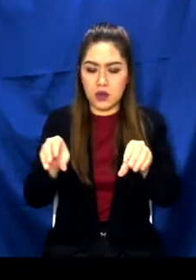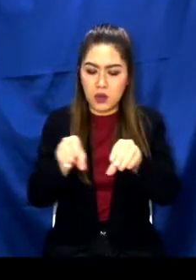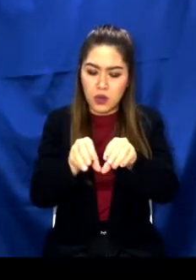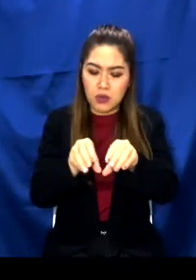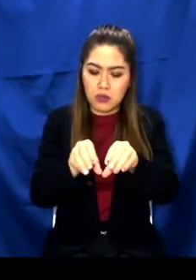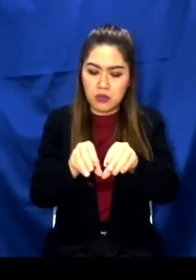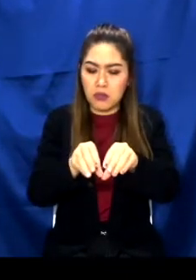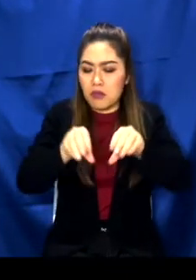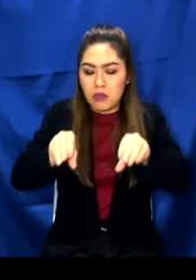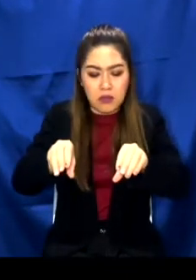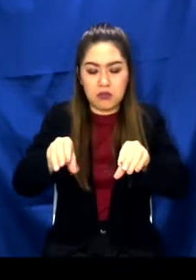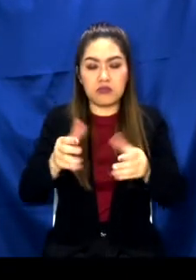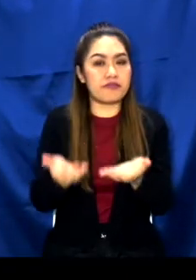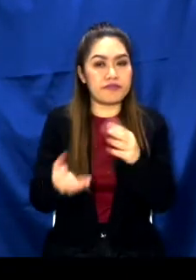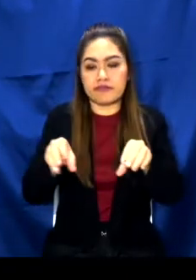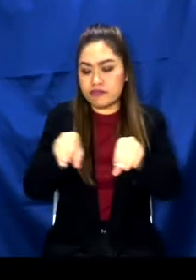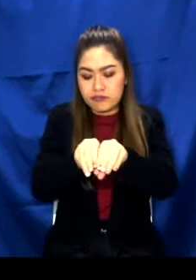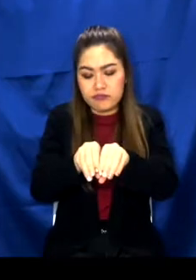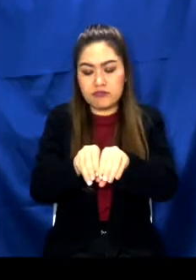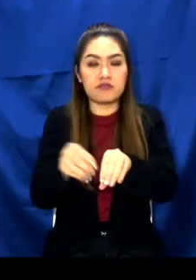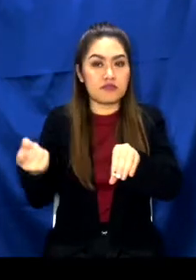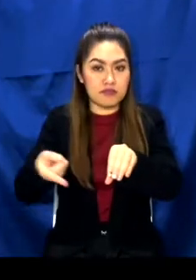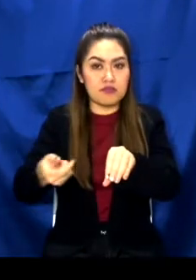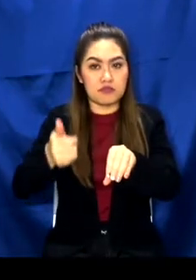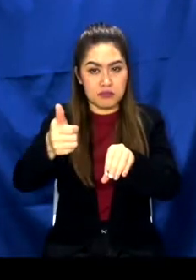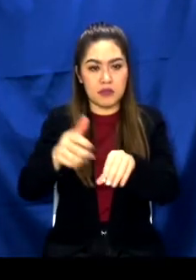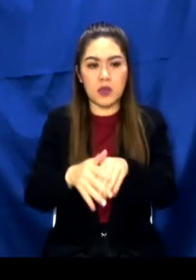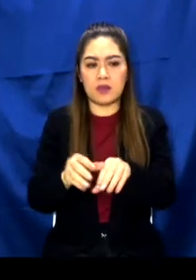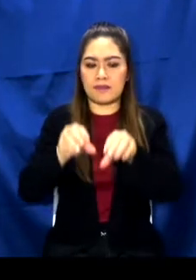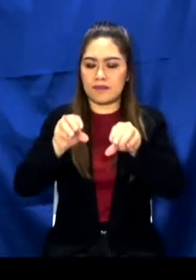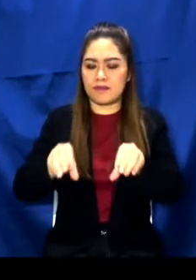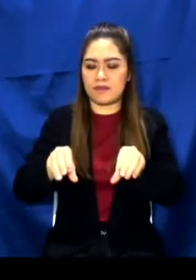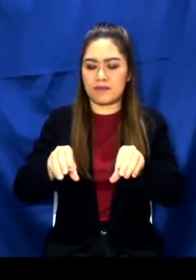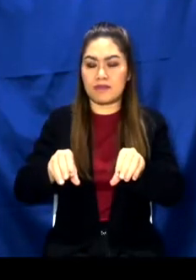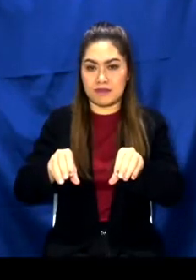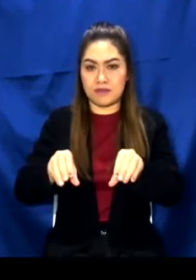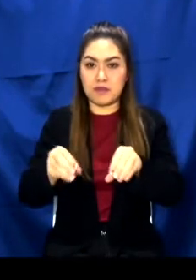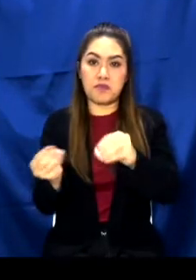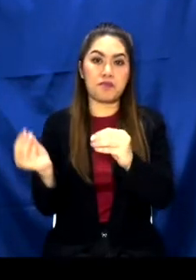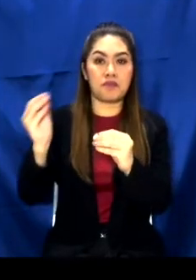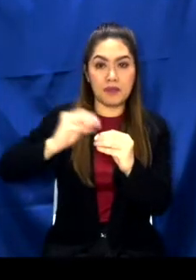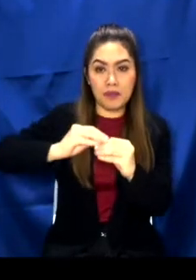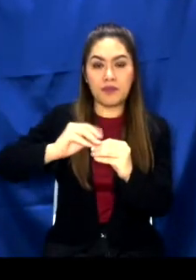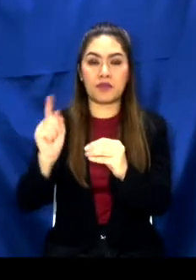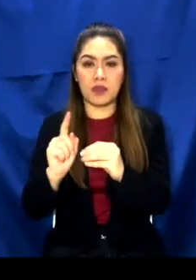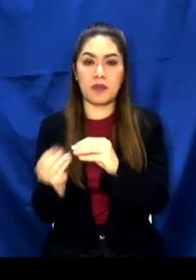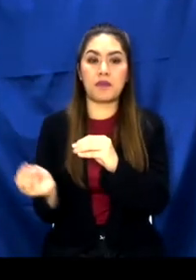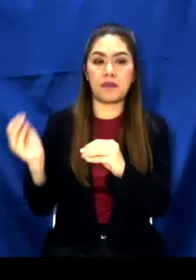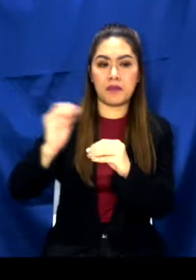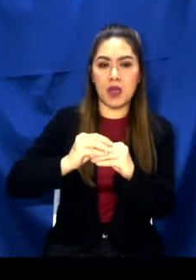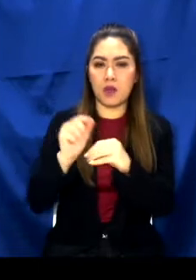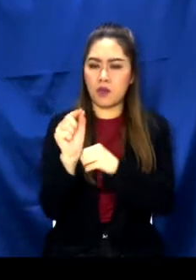ไม่เอาห่างก็ได้นะคะสมมุติว่าครูเอาประมาณนี้แล้วเราก็ไปเพิ่มความหน